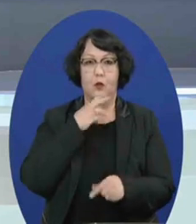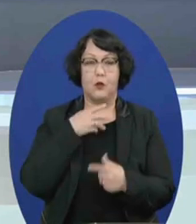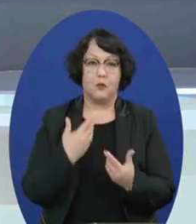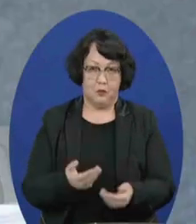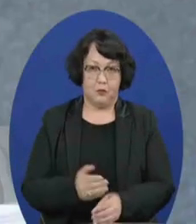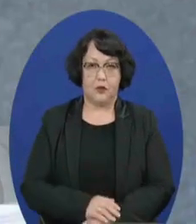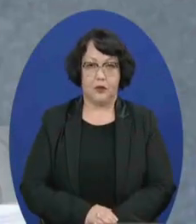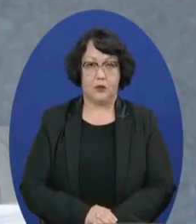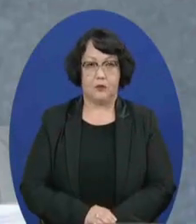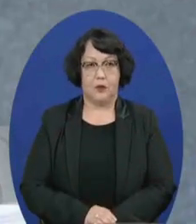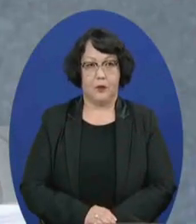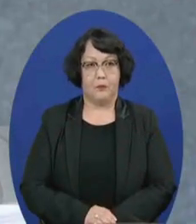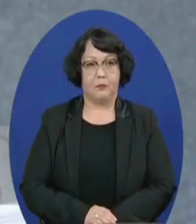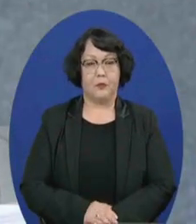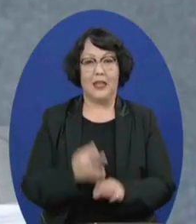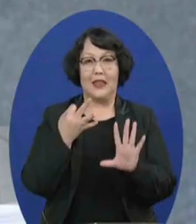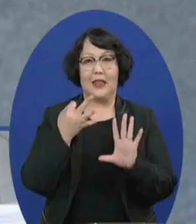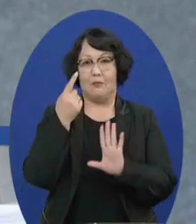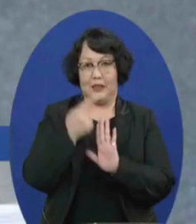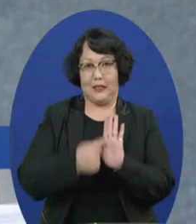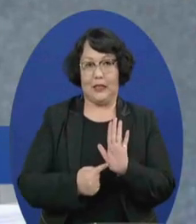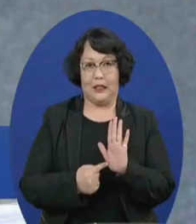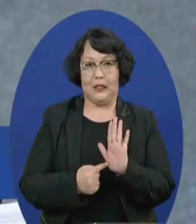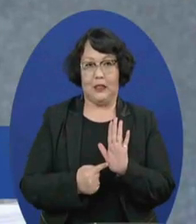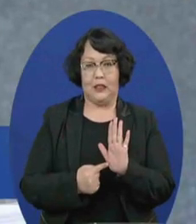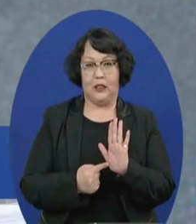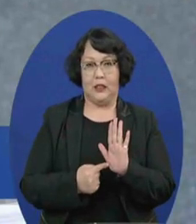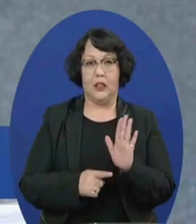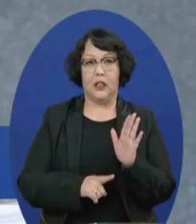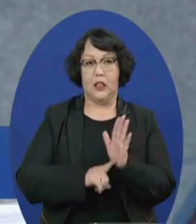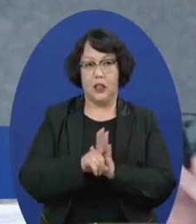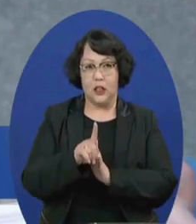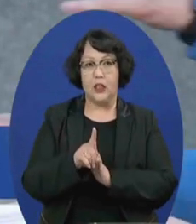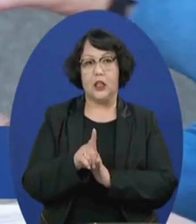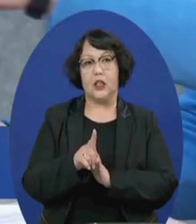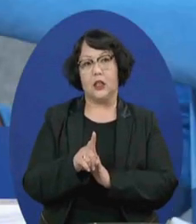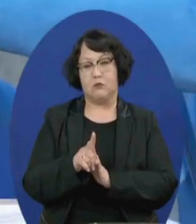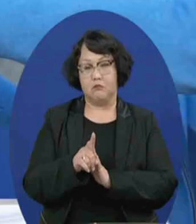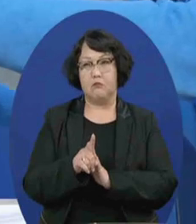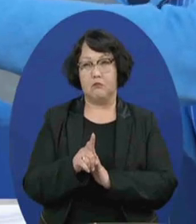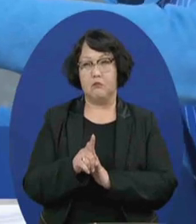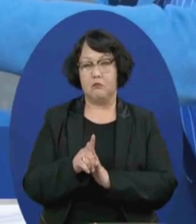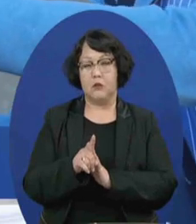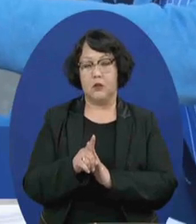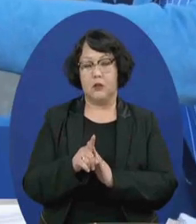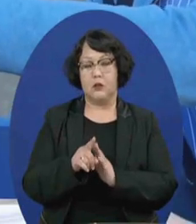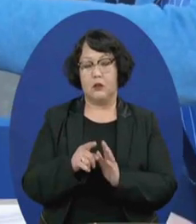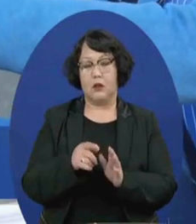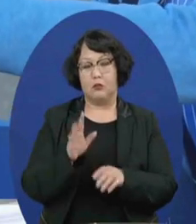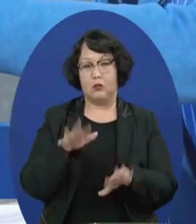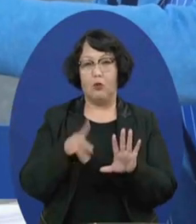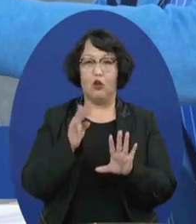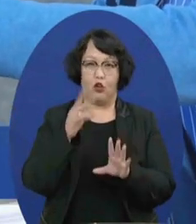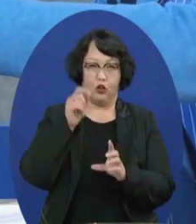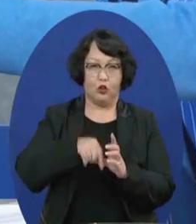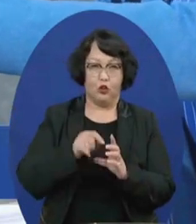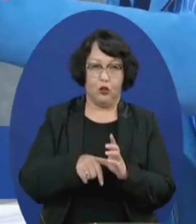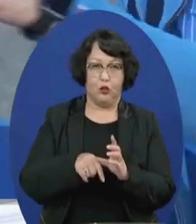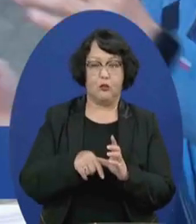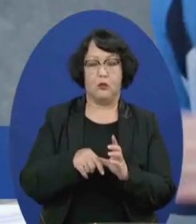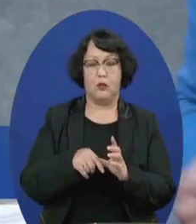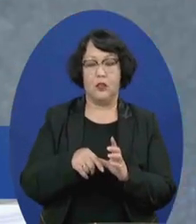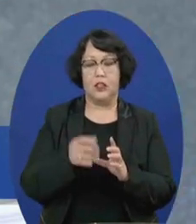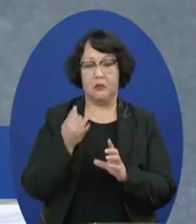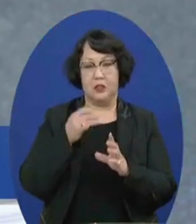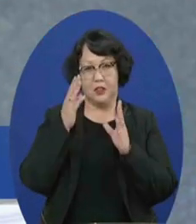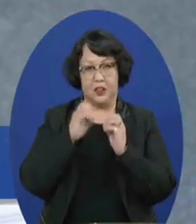юм. 8 сарын одоо 2 дугаар хагасад зохион байгуулахаар одоо ийм шийдвэрийг яамнаас гаргаж